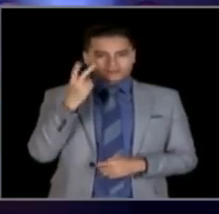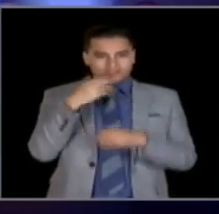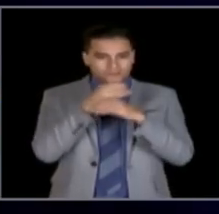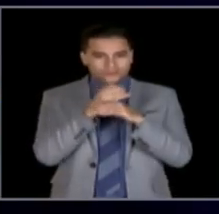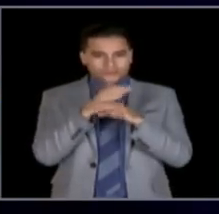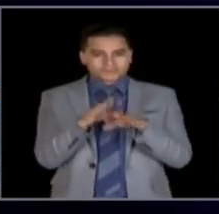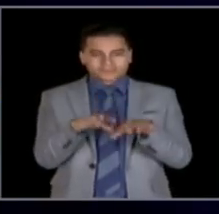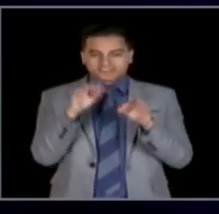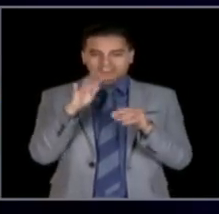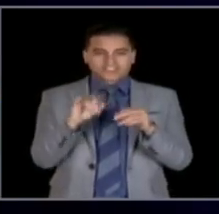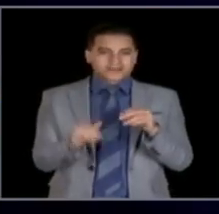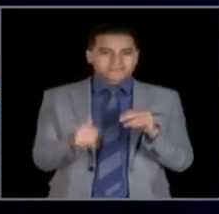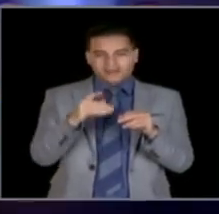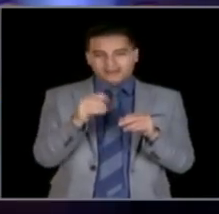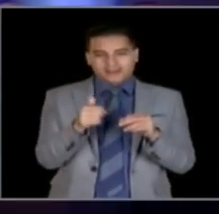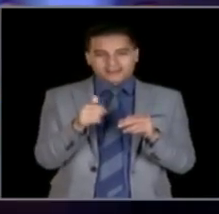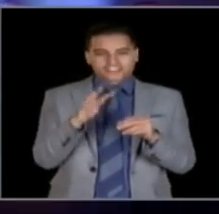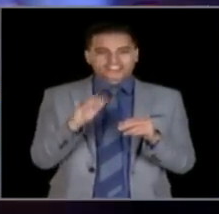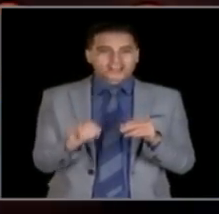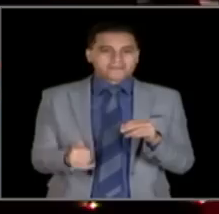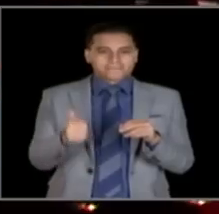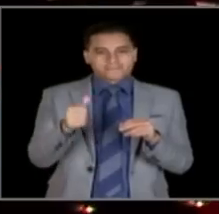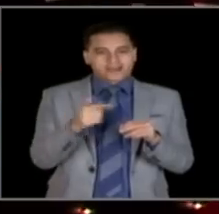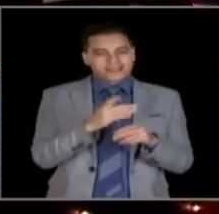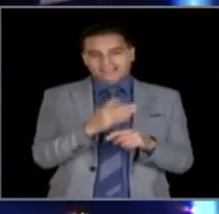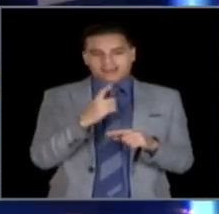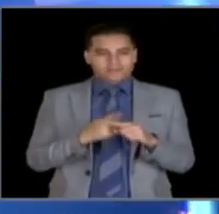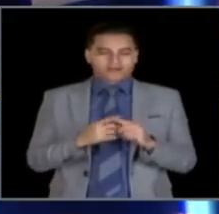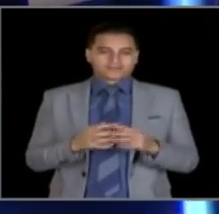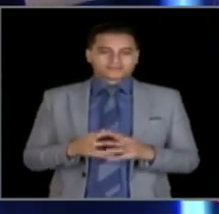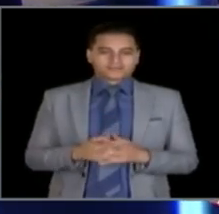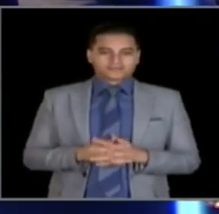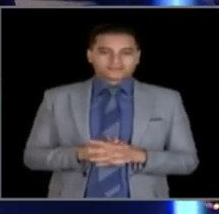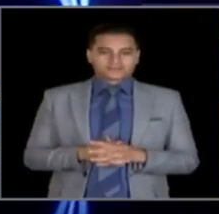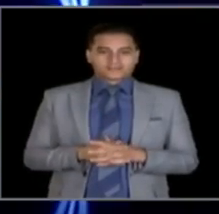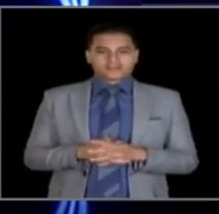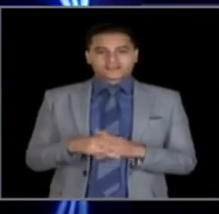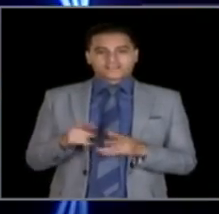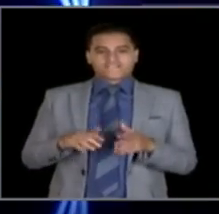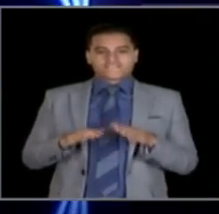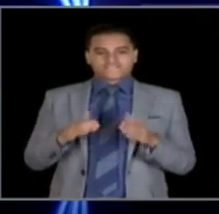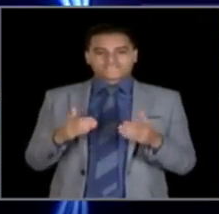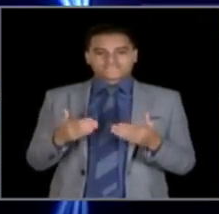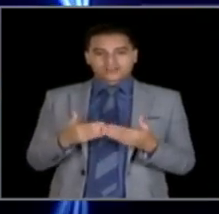شيماء إجابة خاطئة. فايترز.